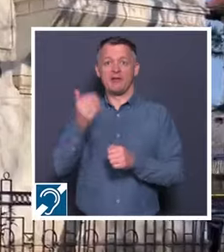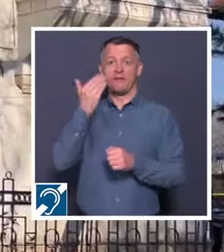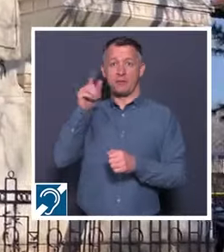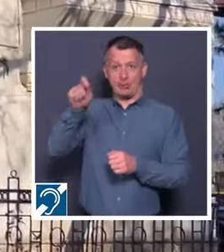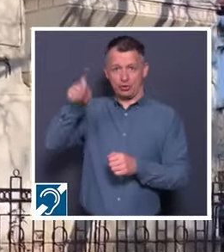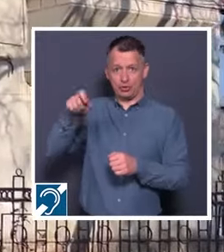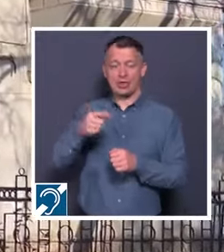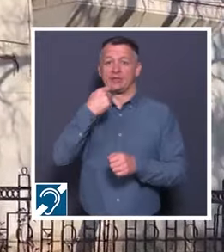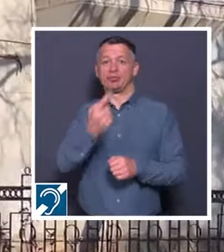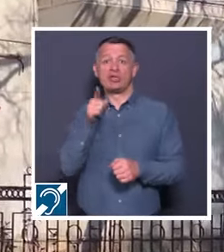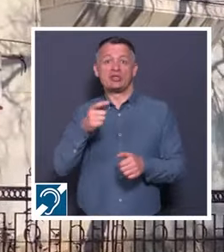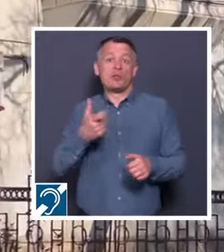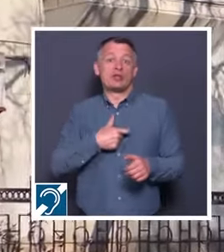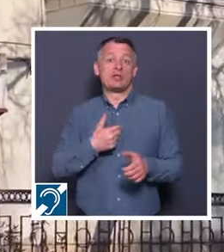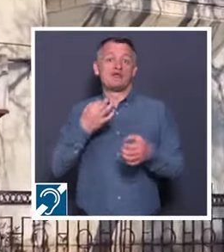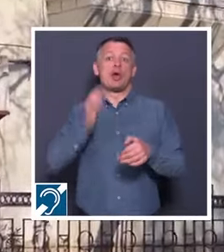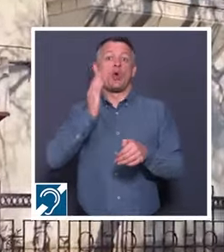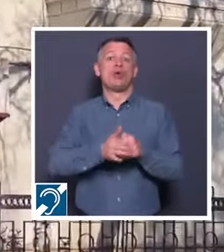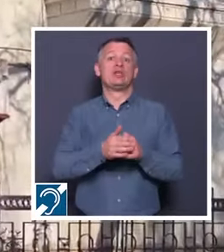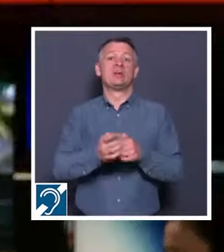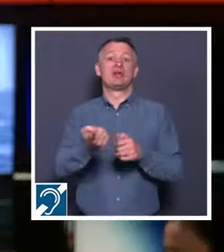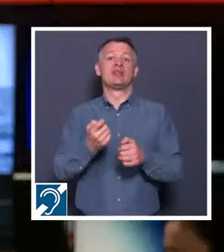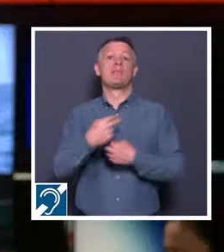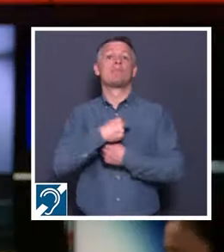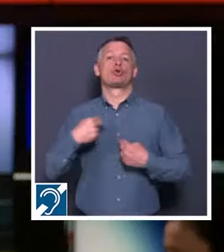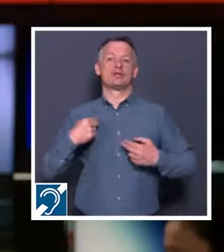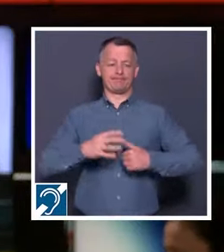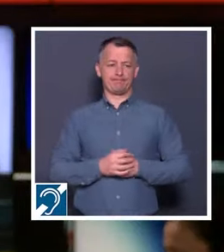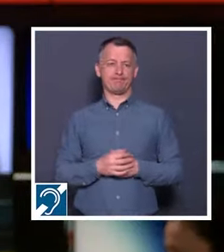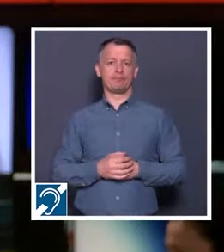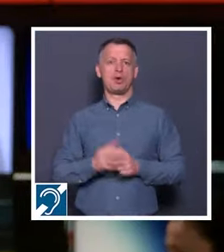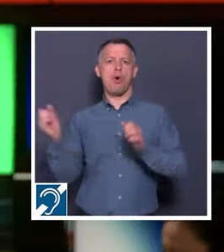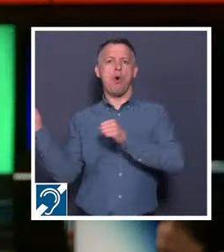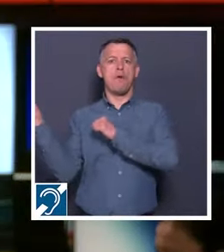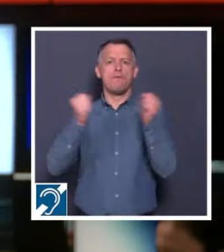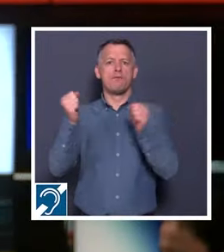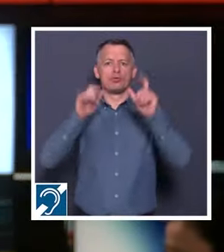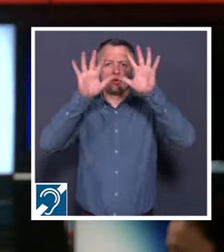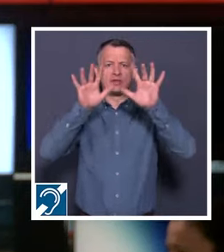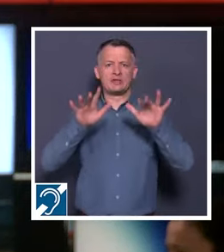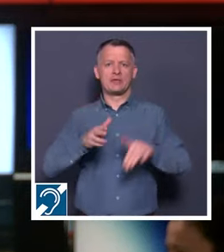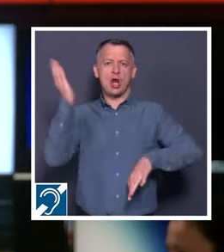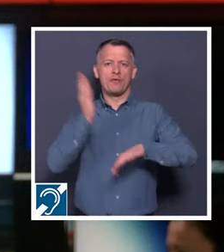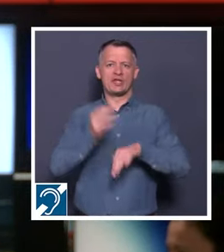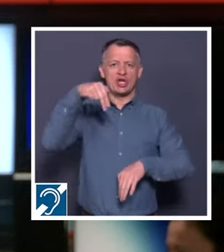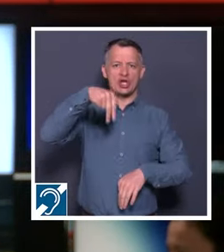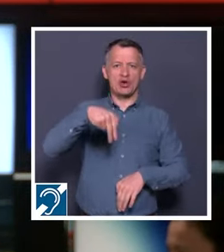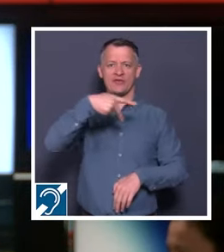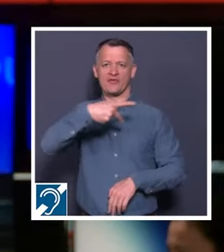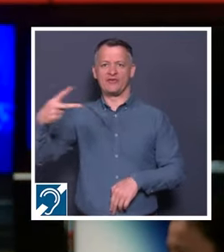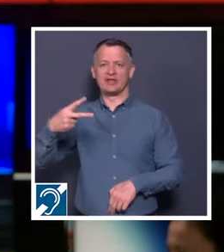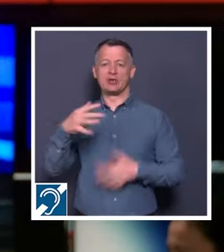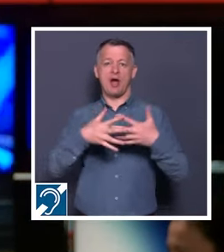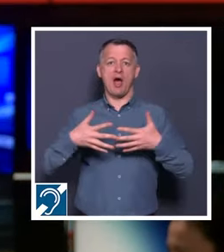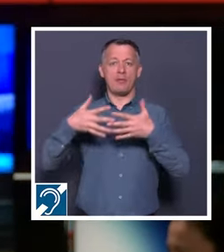spus chiar că această înfățișare ar putea fi ultima din proces. O furtună de zăpadă a lovit nord-estul Statelor Unite, au fost